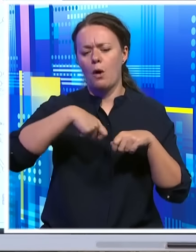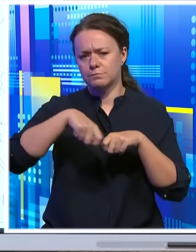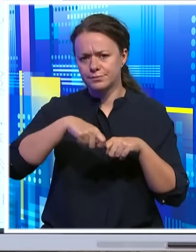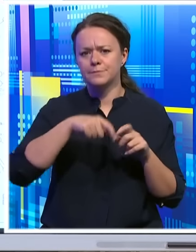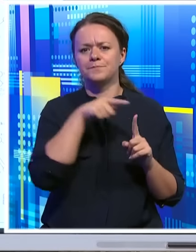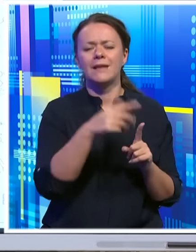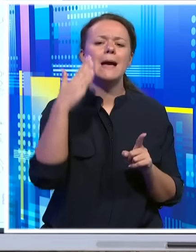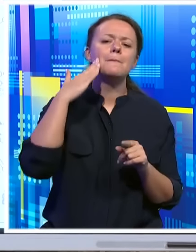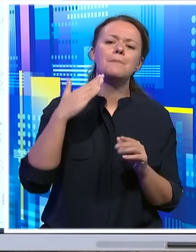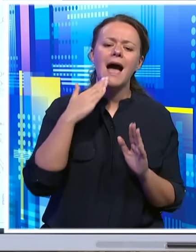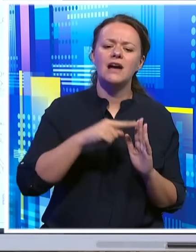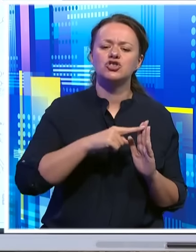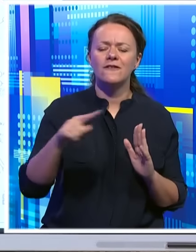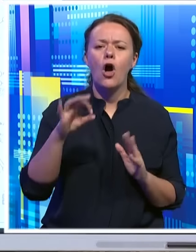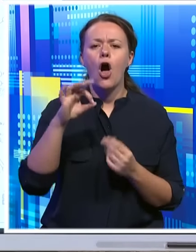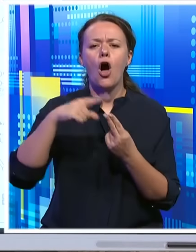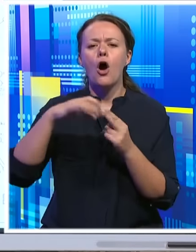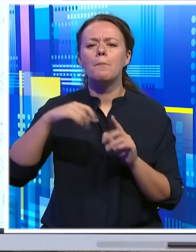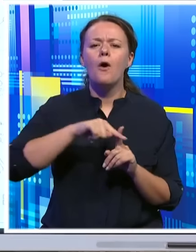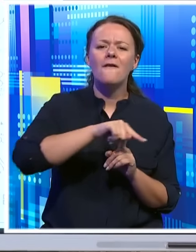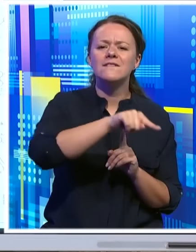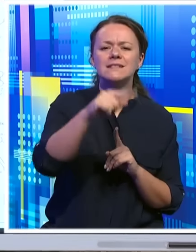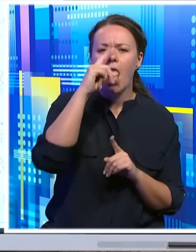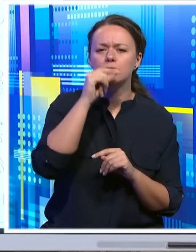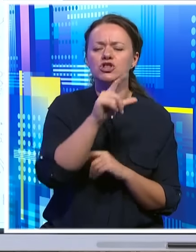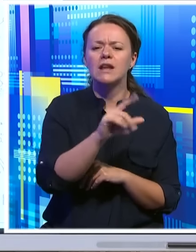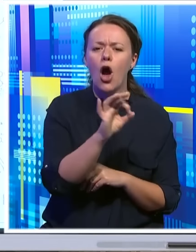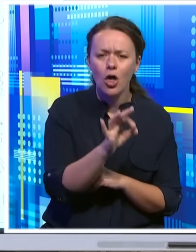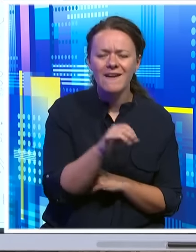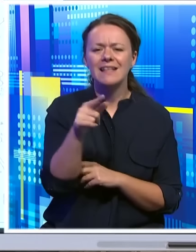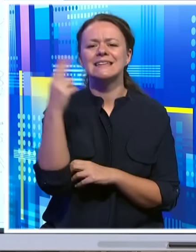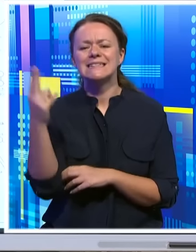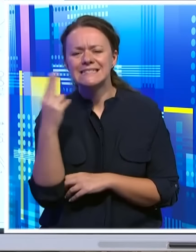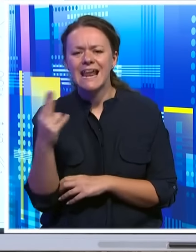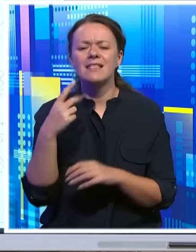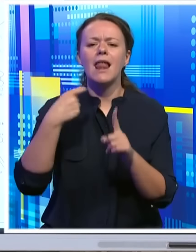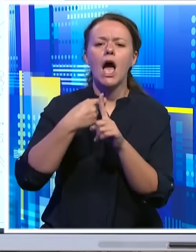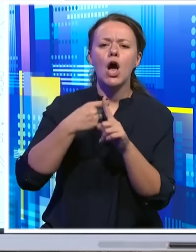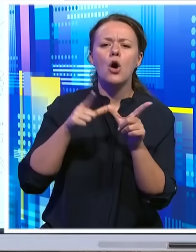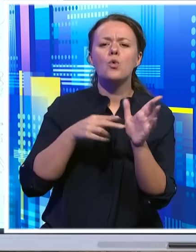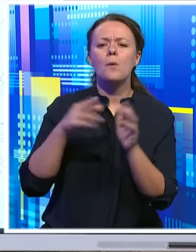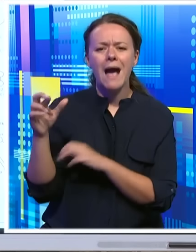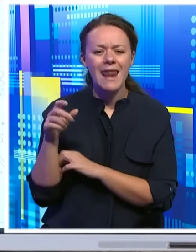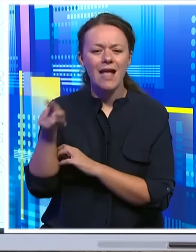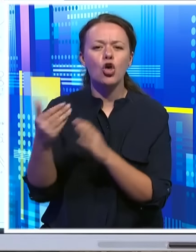tu preko Opovske opštine Orlovata, Zrenjanina, Kumana, to je Novobečajska opština, Banatskog